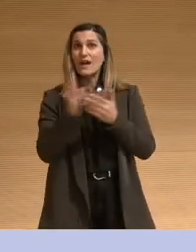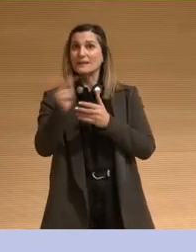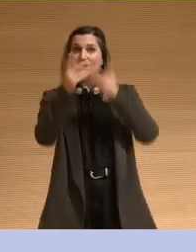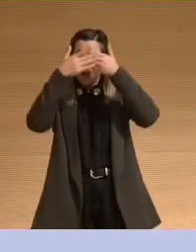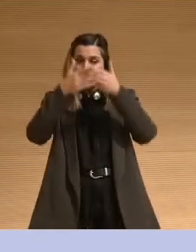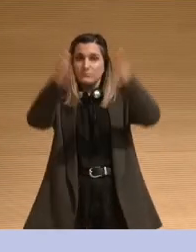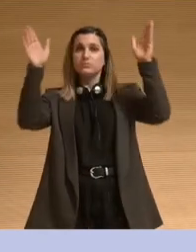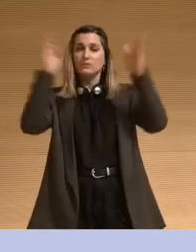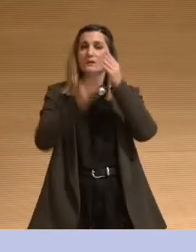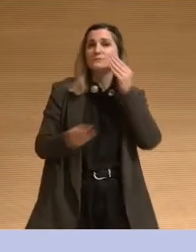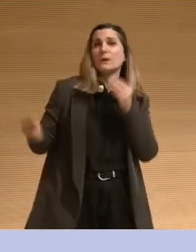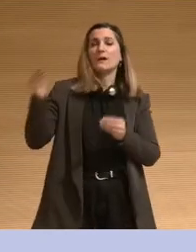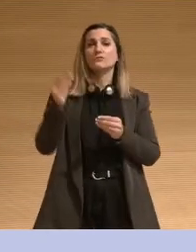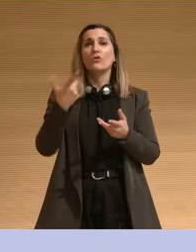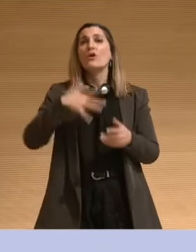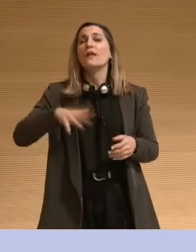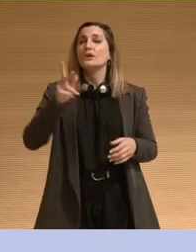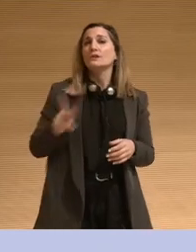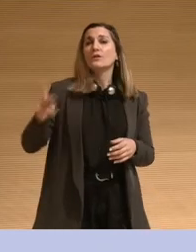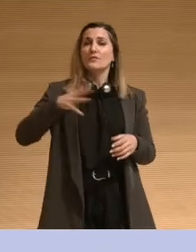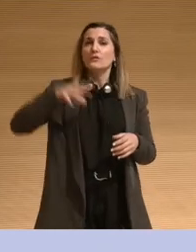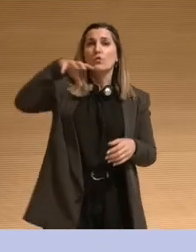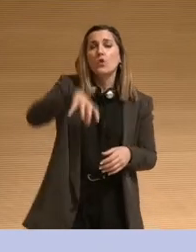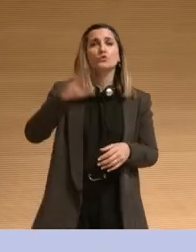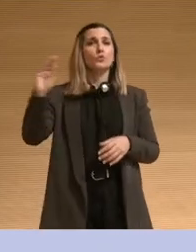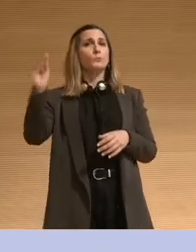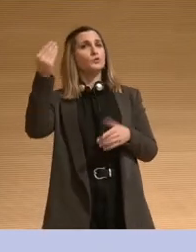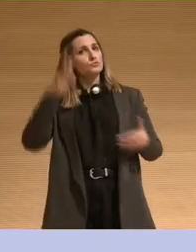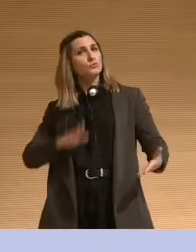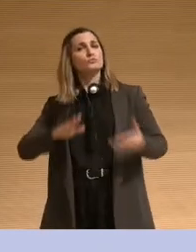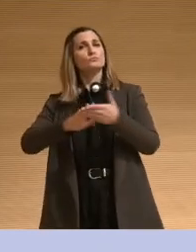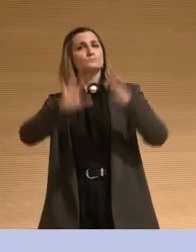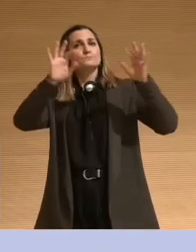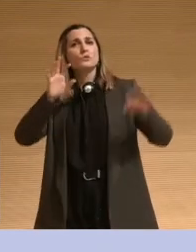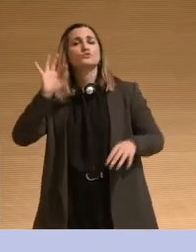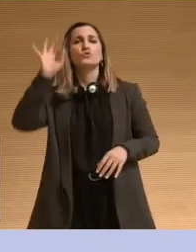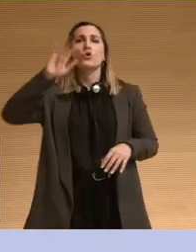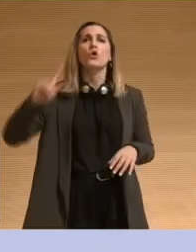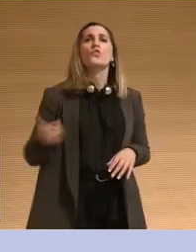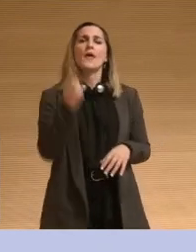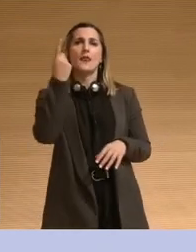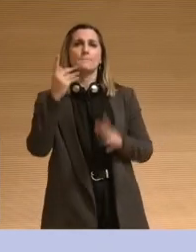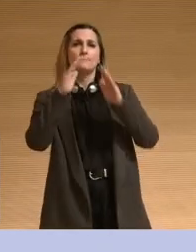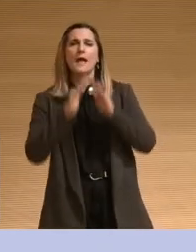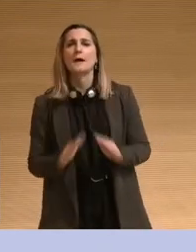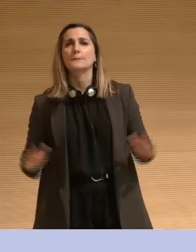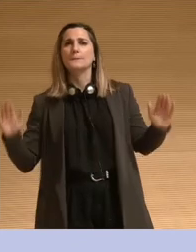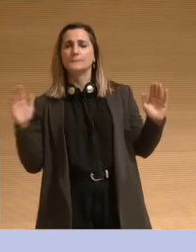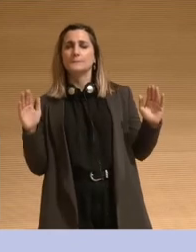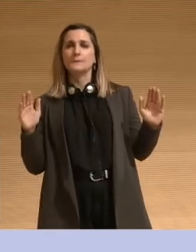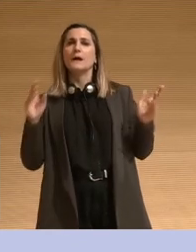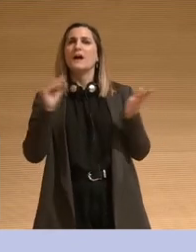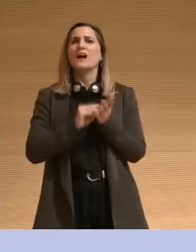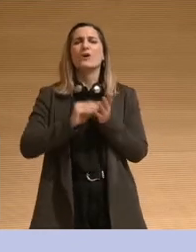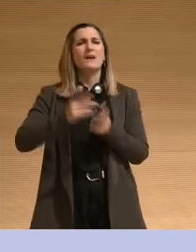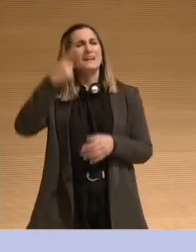και θέλουν να αντιμετωπίσουν τους χώρους πολιτισμού σαν χώρους ίασης, αλλά και να διώξουμε λίγο και το στίγμα